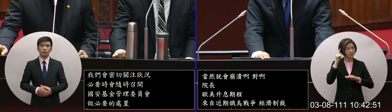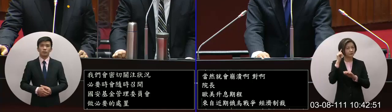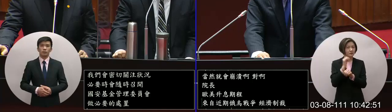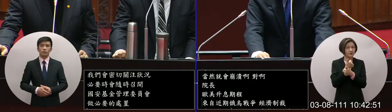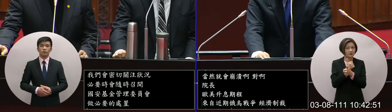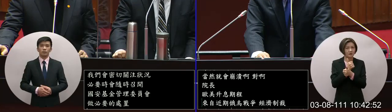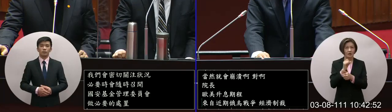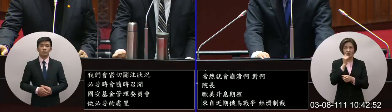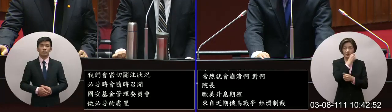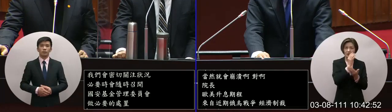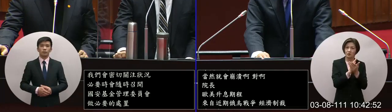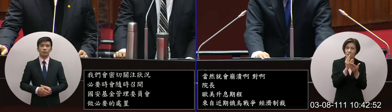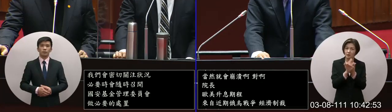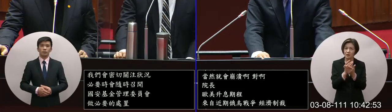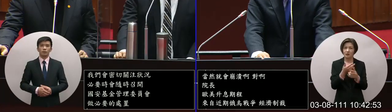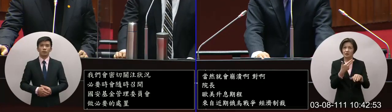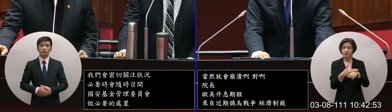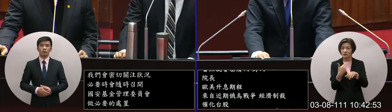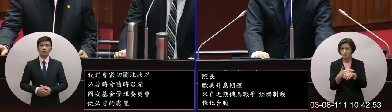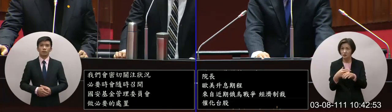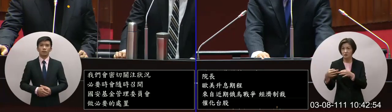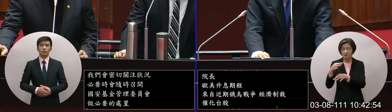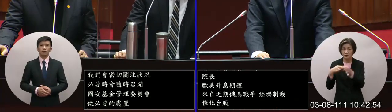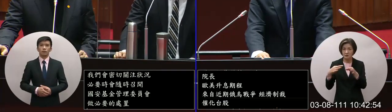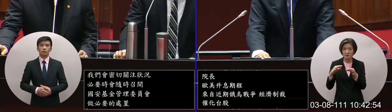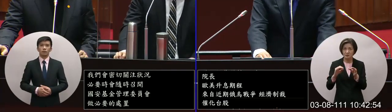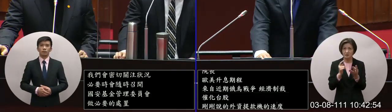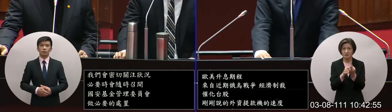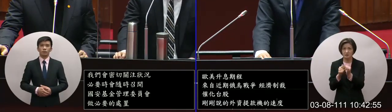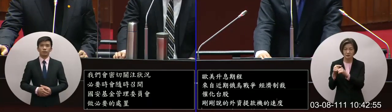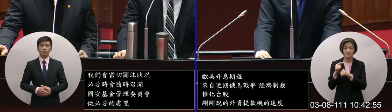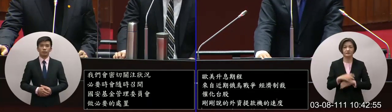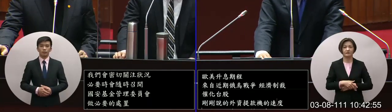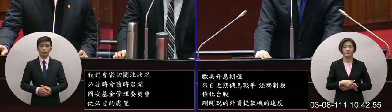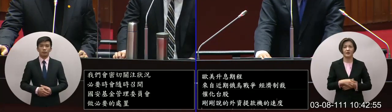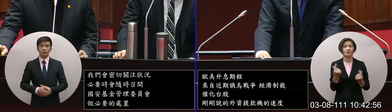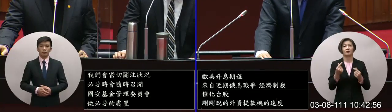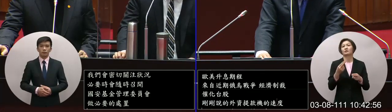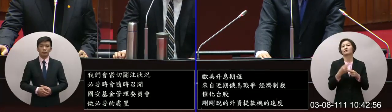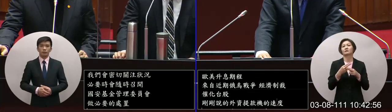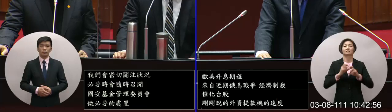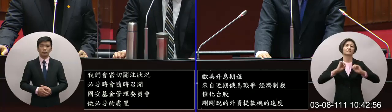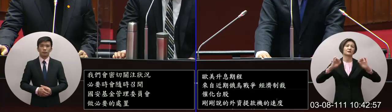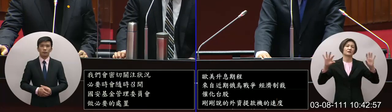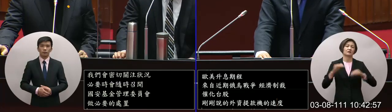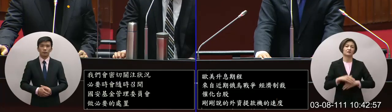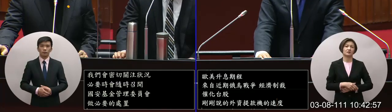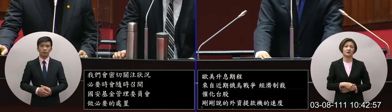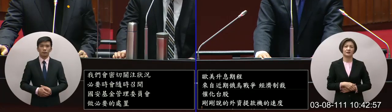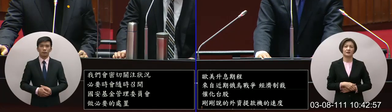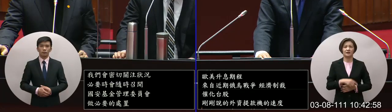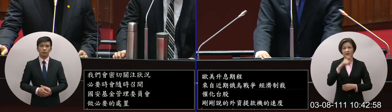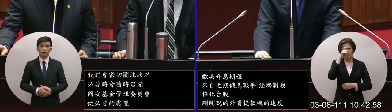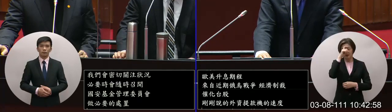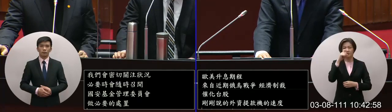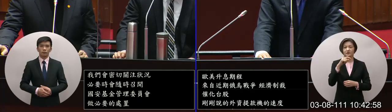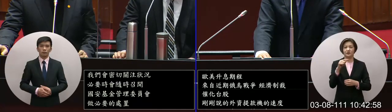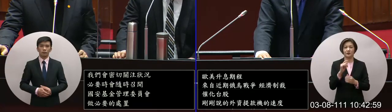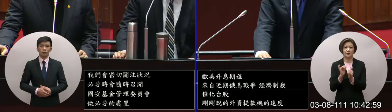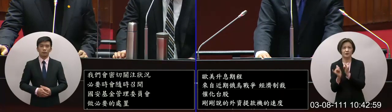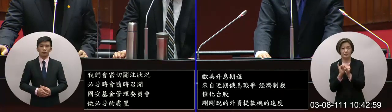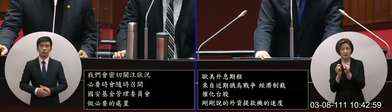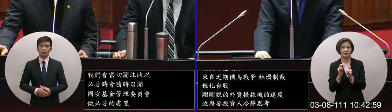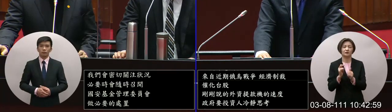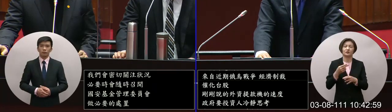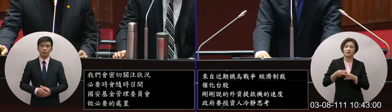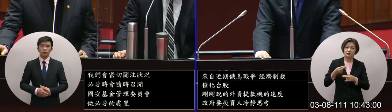的基本面、技术面的稳定性，企图啊，就是用信心喊话来达到救股市的效果。那